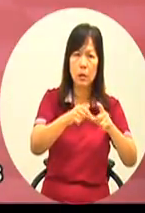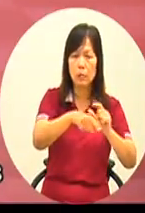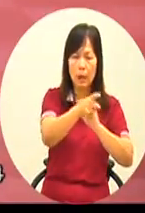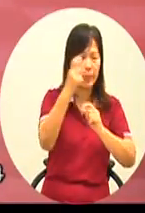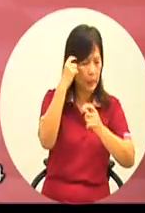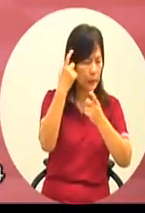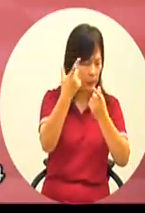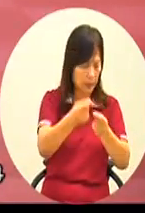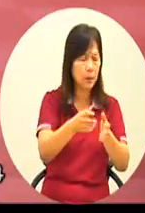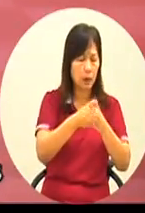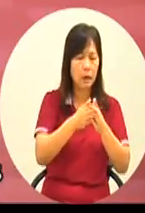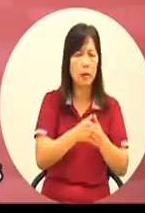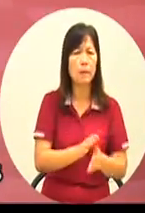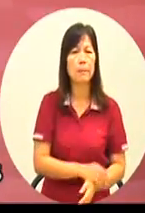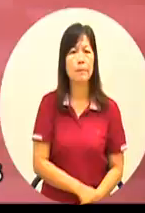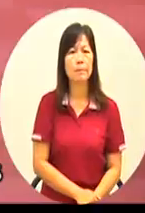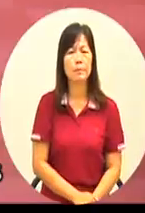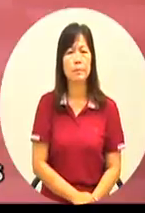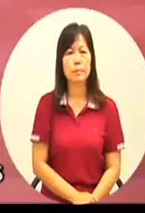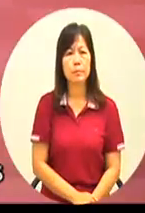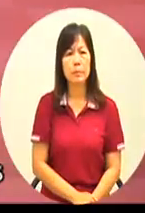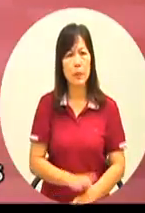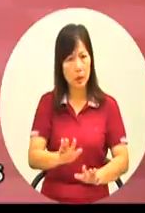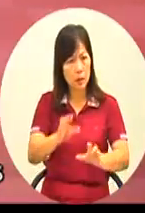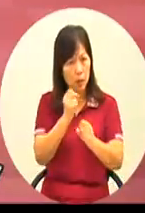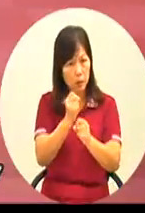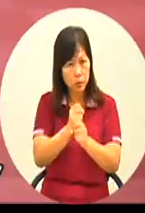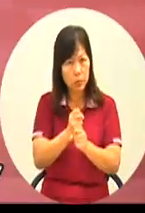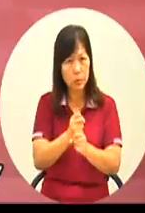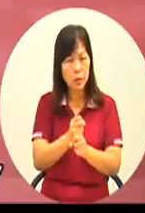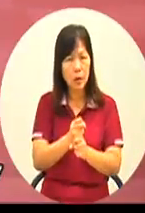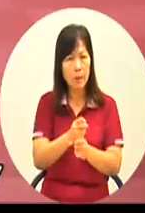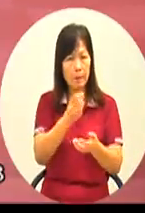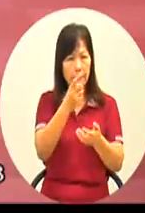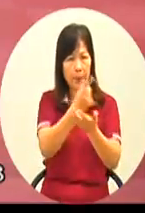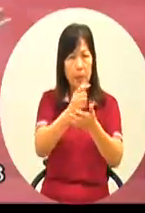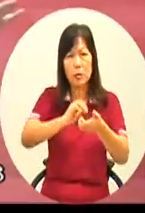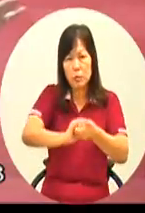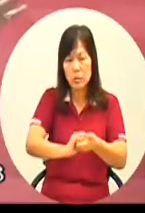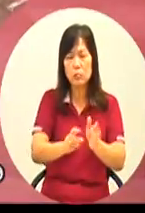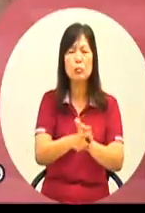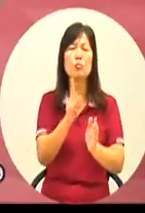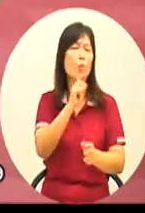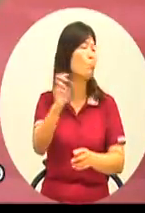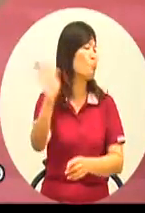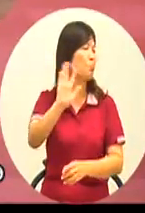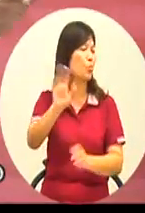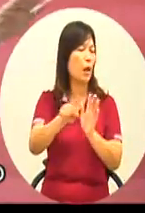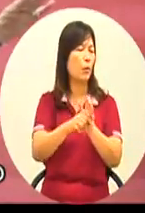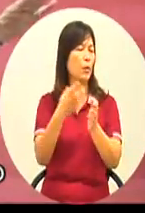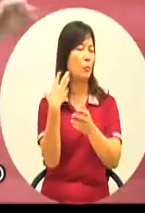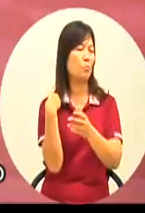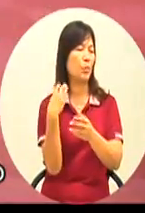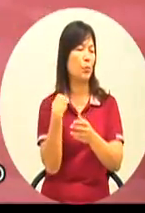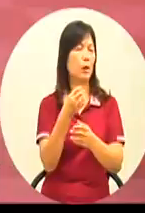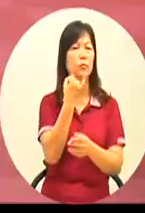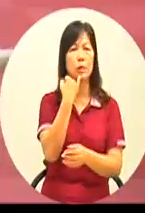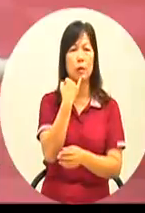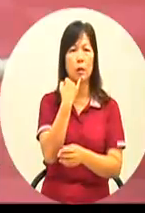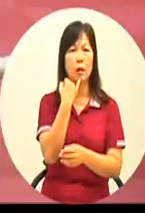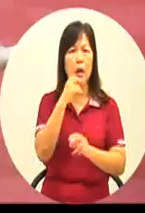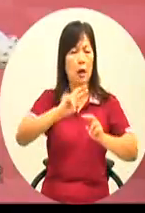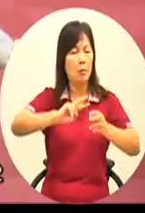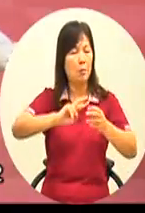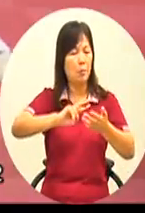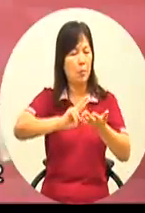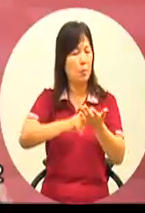识。如果今天所做出来的公民决议是 No， 我要保持现状，我不要更